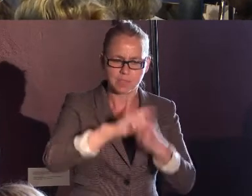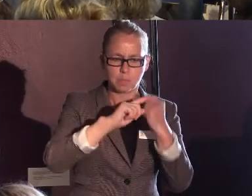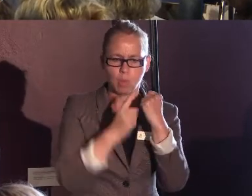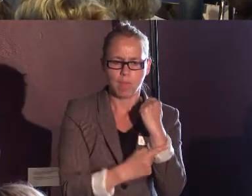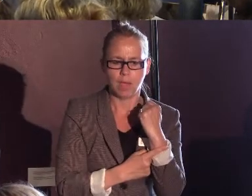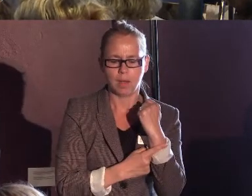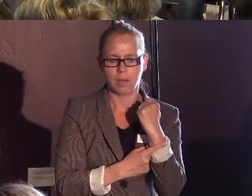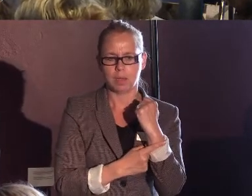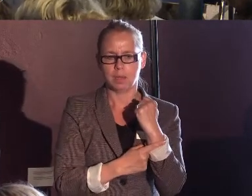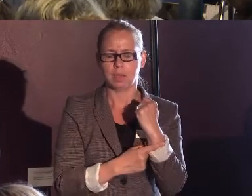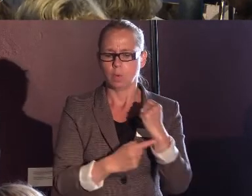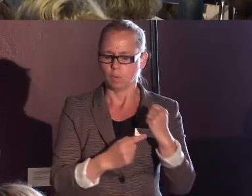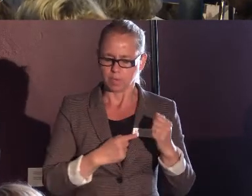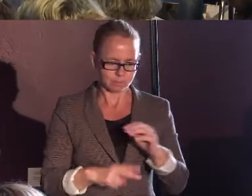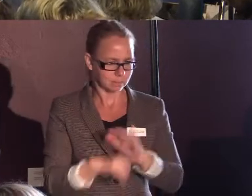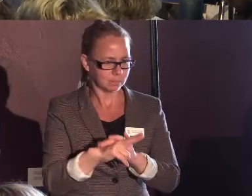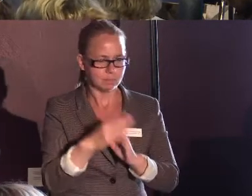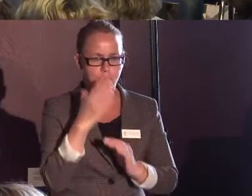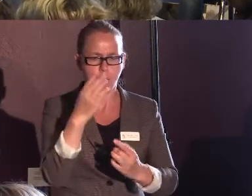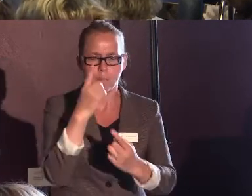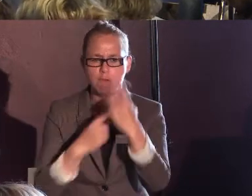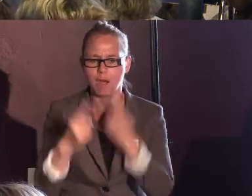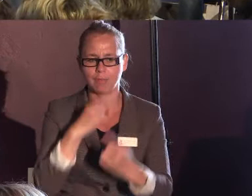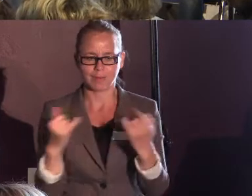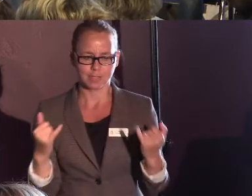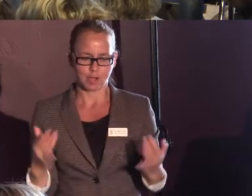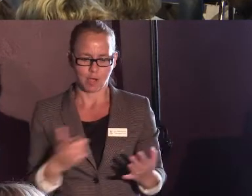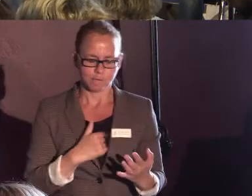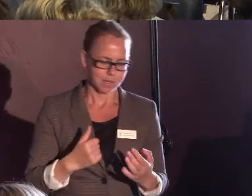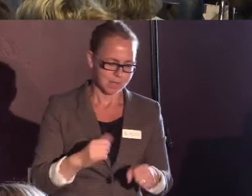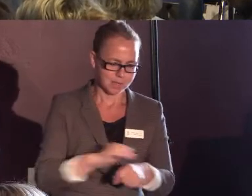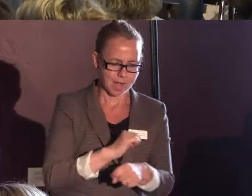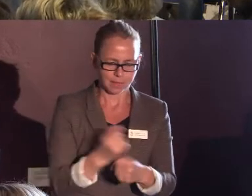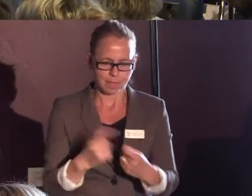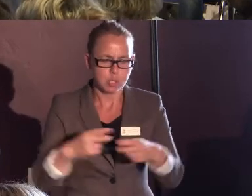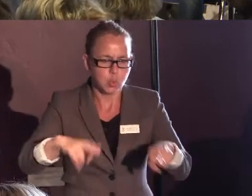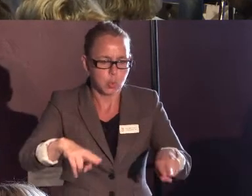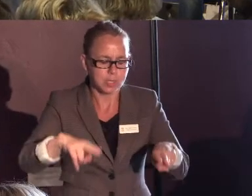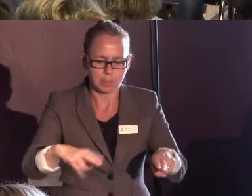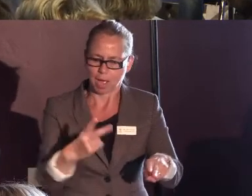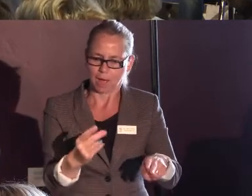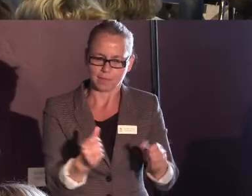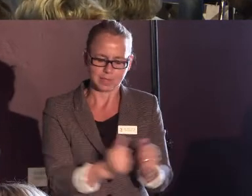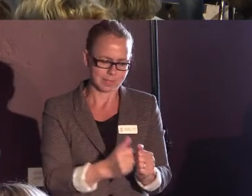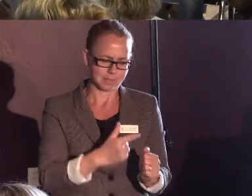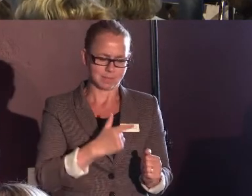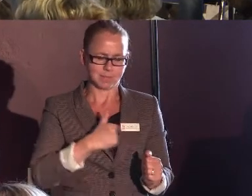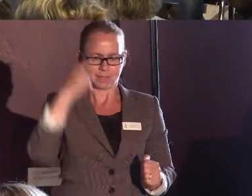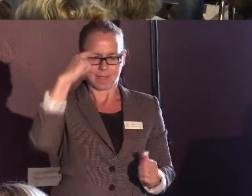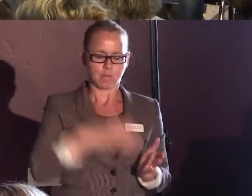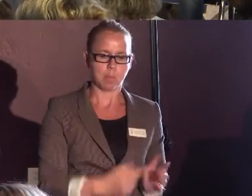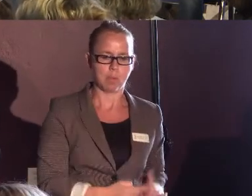blivit helvetiskt bra på att förhandla och träna oss i juridik på ett sätt som vi kanske inte hade tänkt oss från